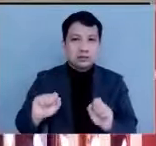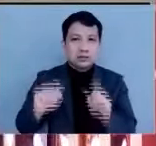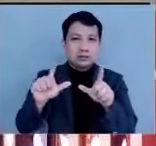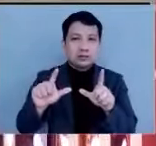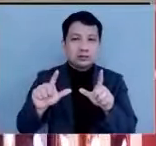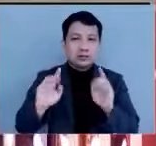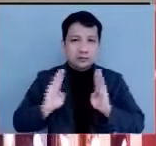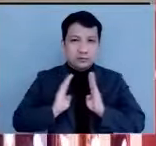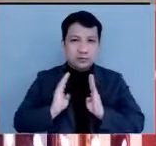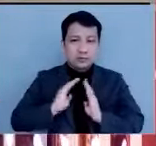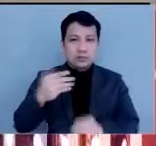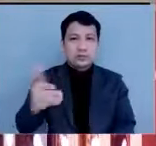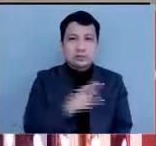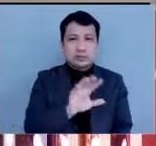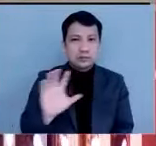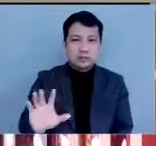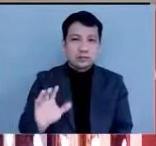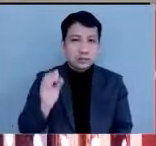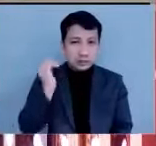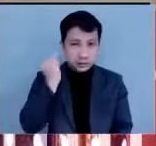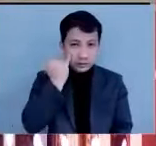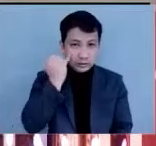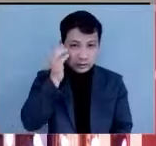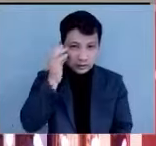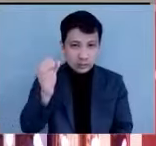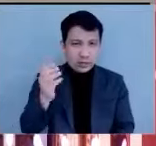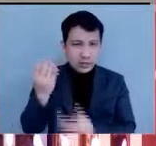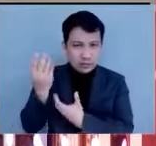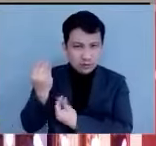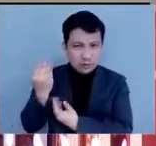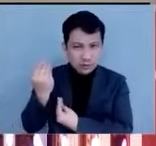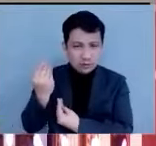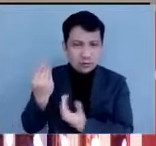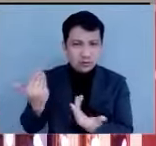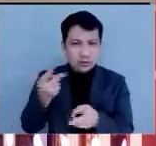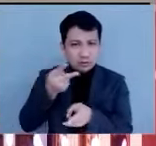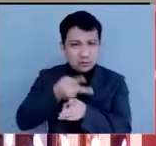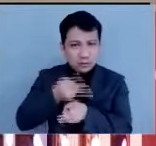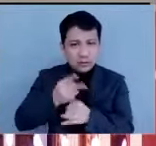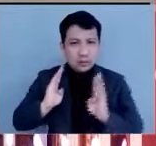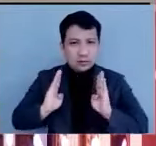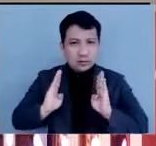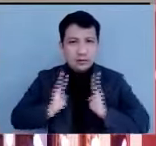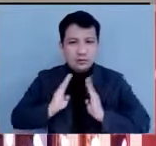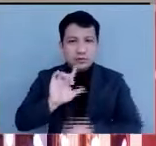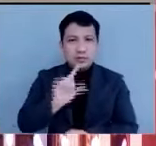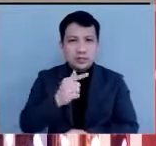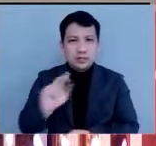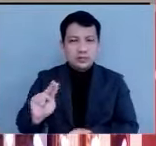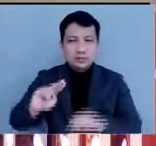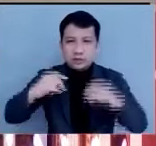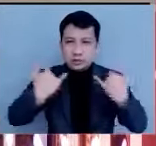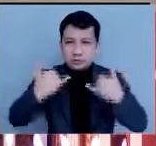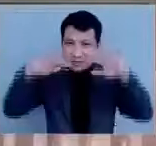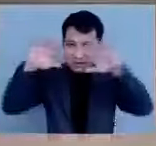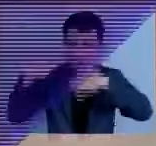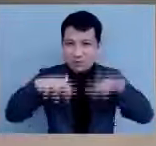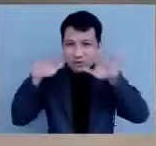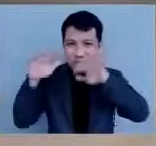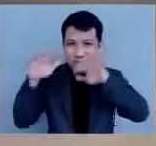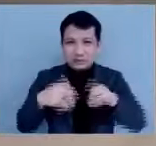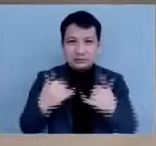at sa frontline ng balitang yan, si JC Cosico. JC, anong pinakabinabantayan ng Baguio LGU ngayong maulan ngayon dyan?